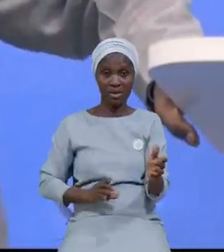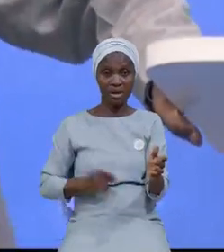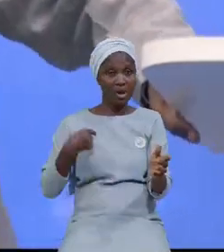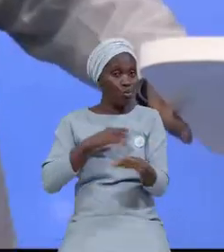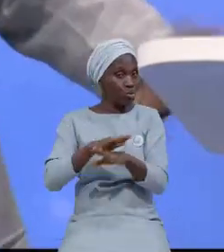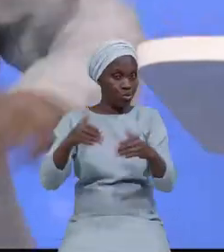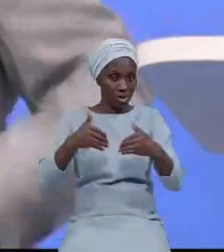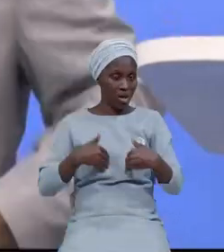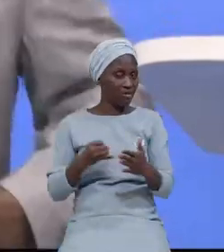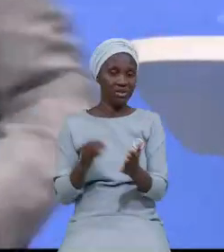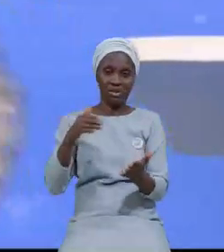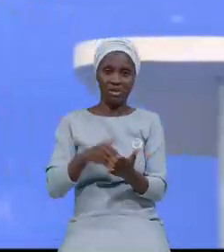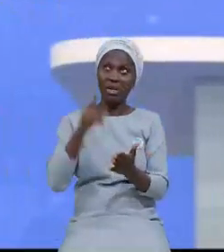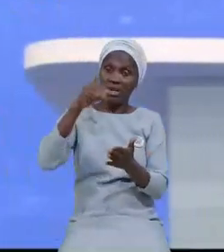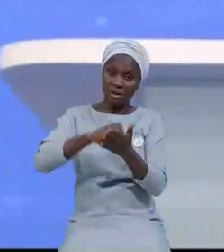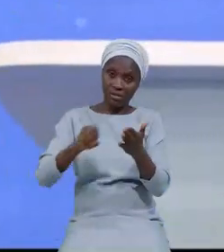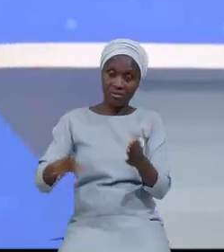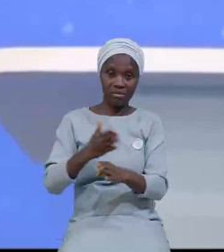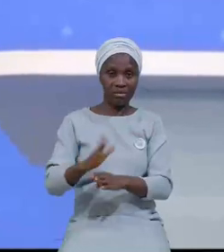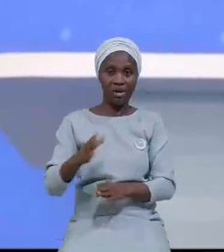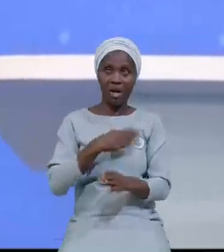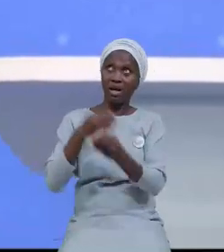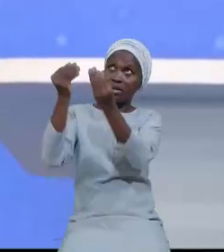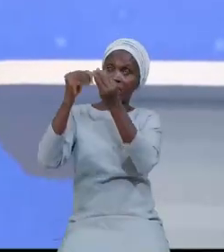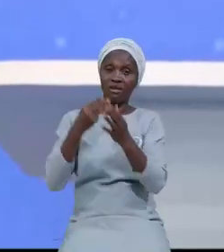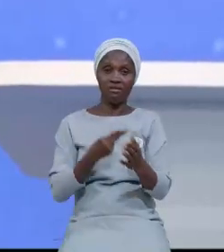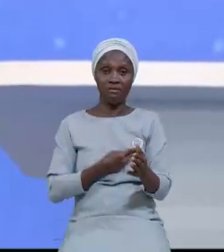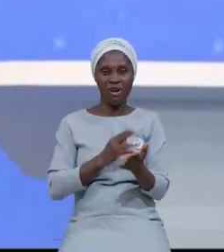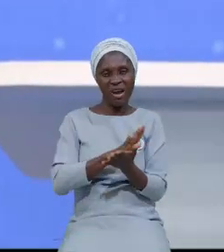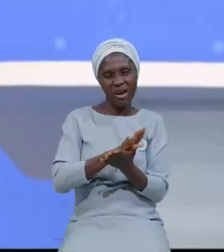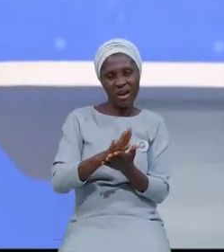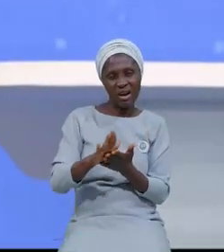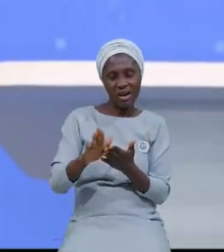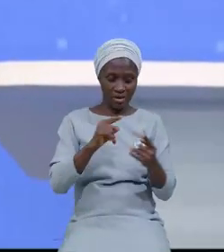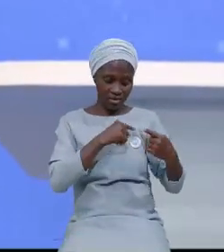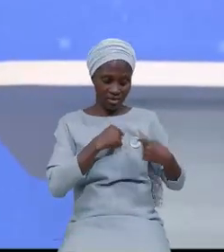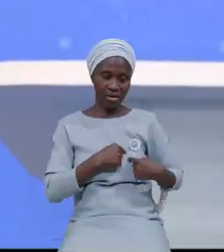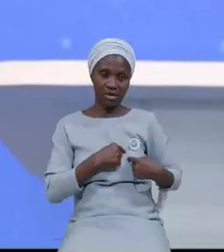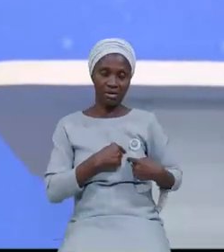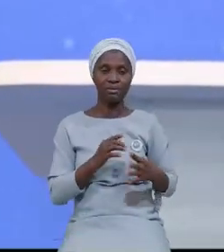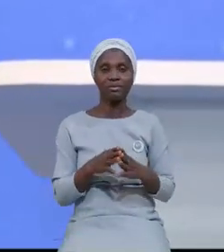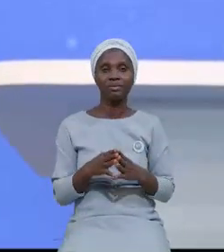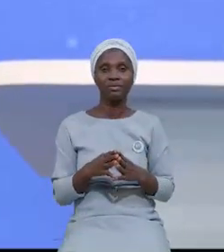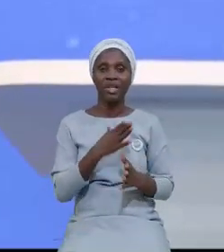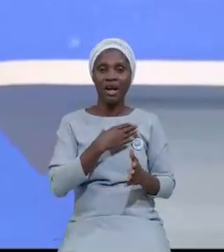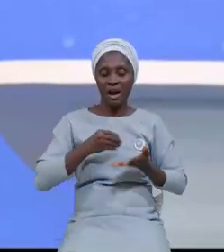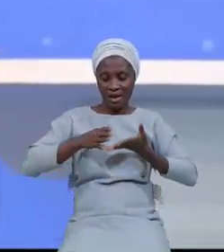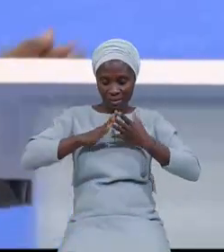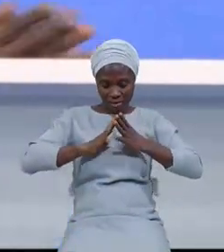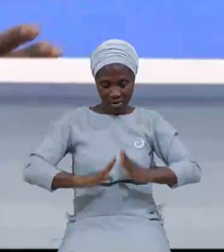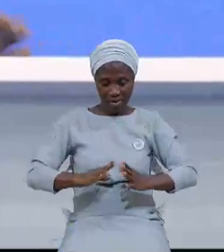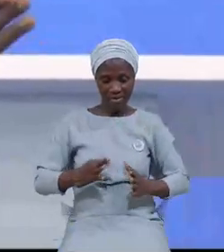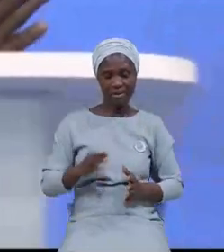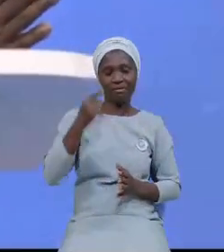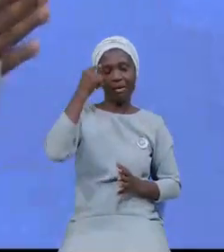n'avons plus cela il a ôté cela et il nous donne une conscience pure que P et